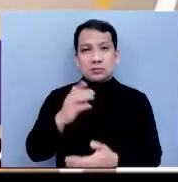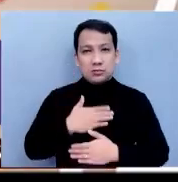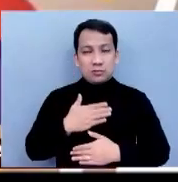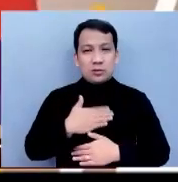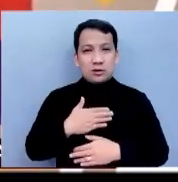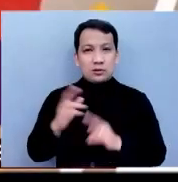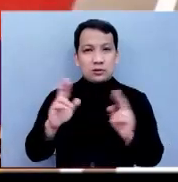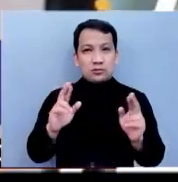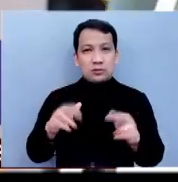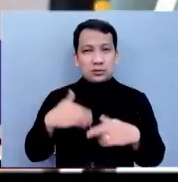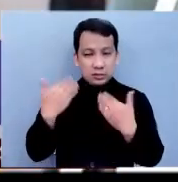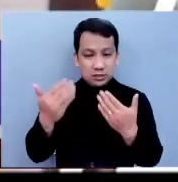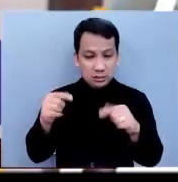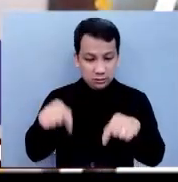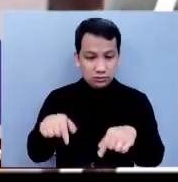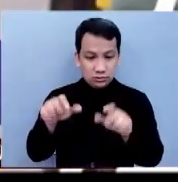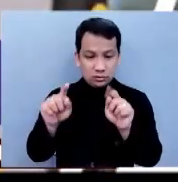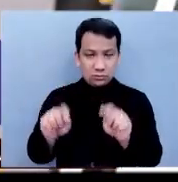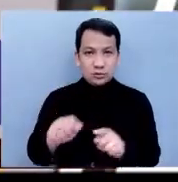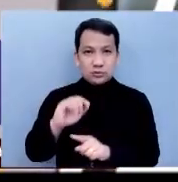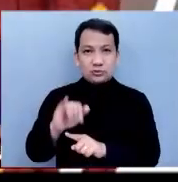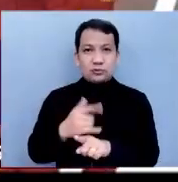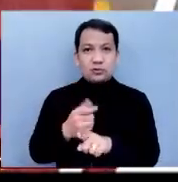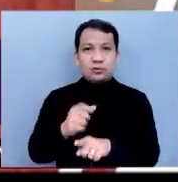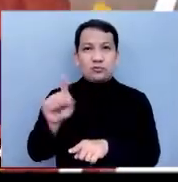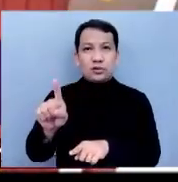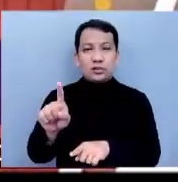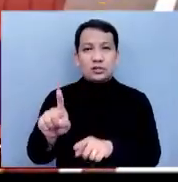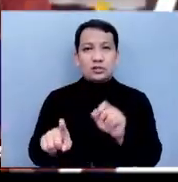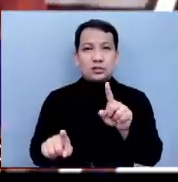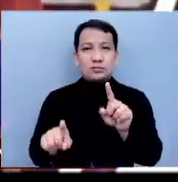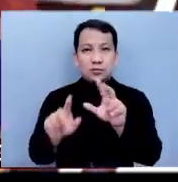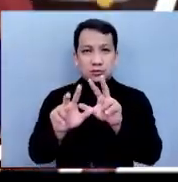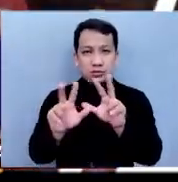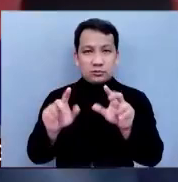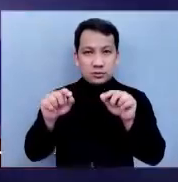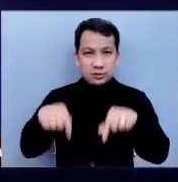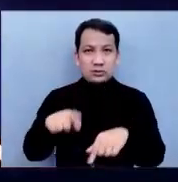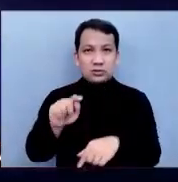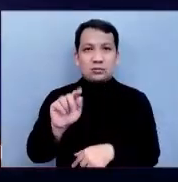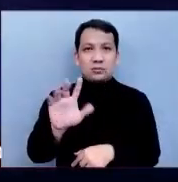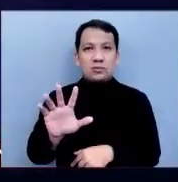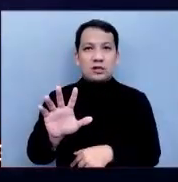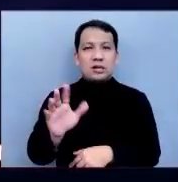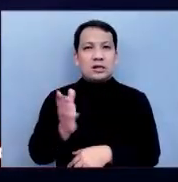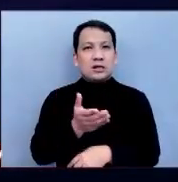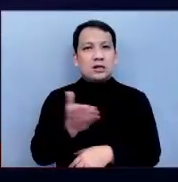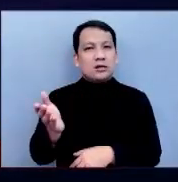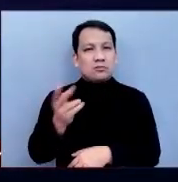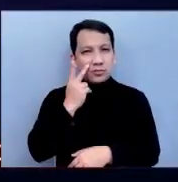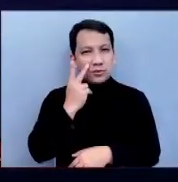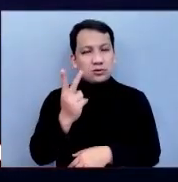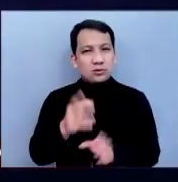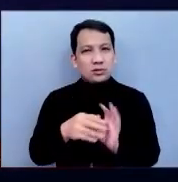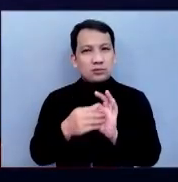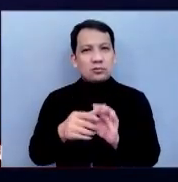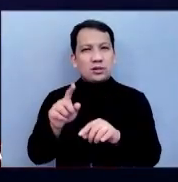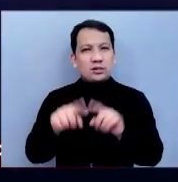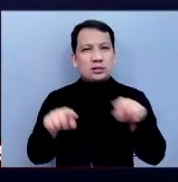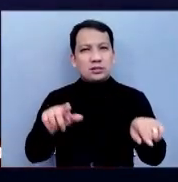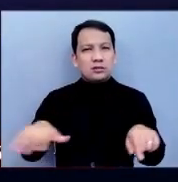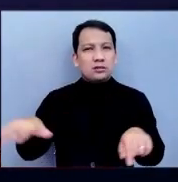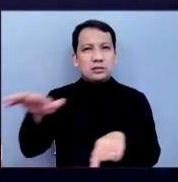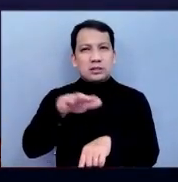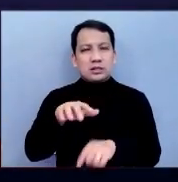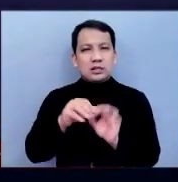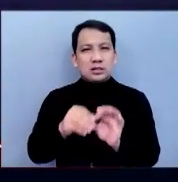sa darating na Sabado, July 1, 11:30 a.m. dito sa TV5. May pa-viewing party rin sa iba't ibang bahagi